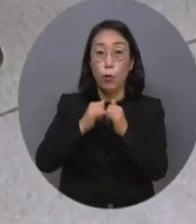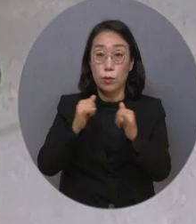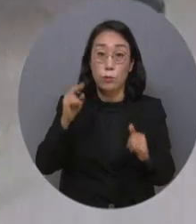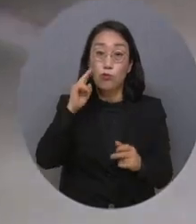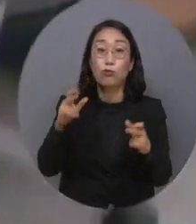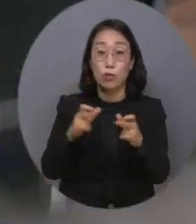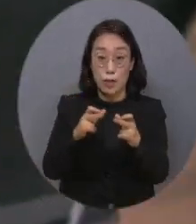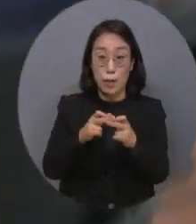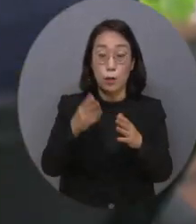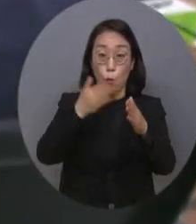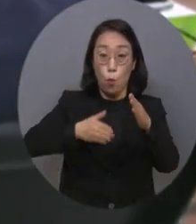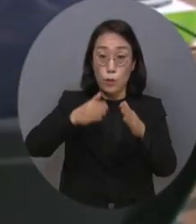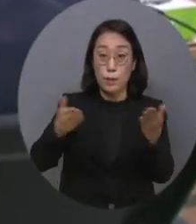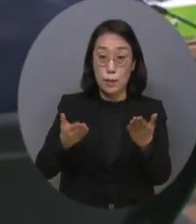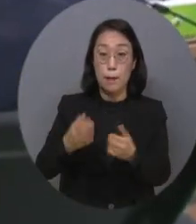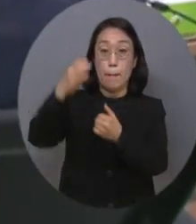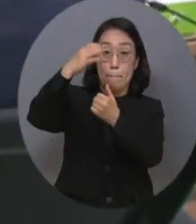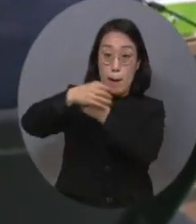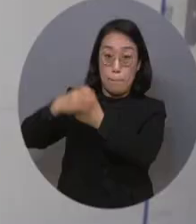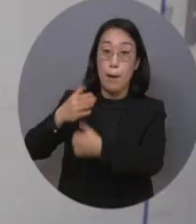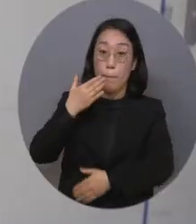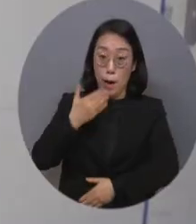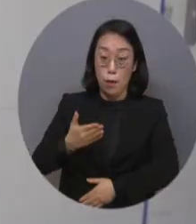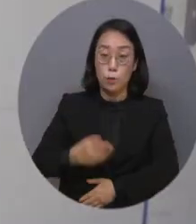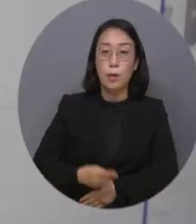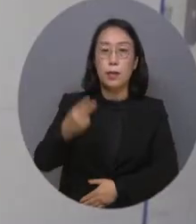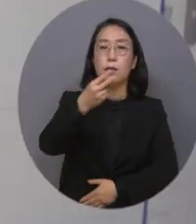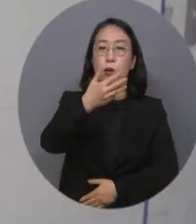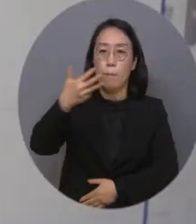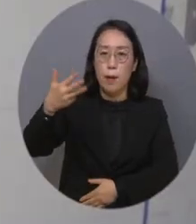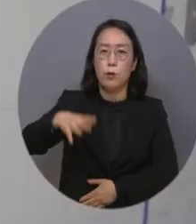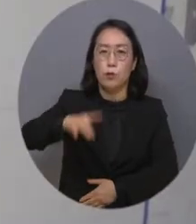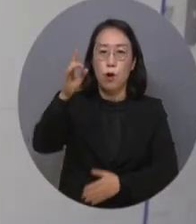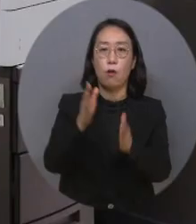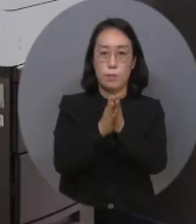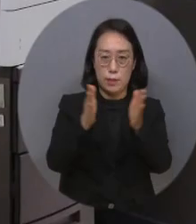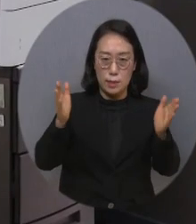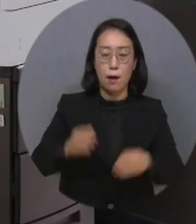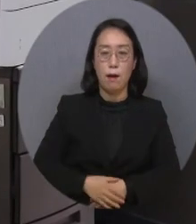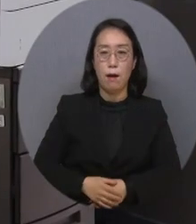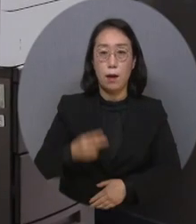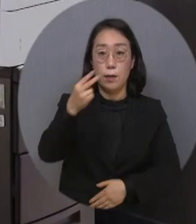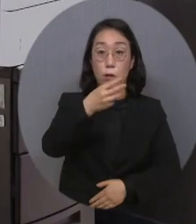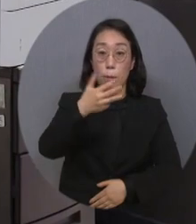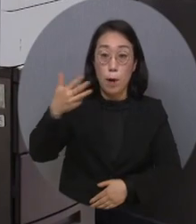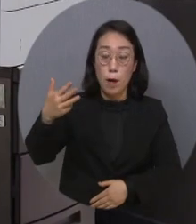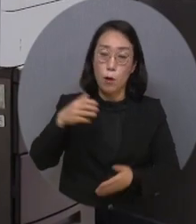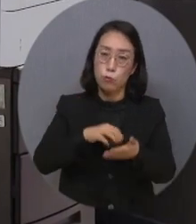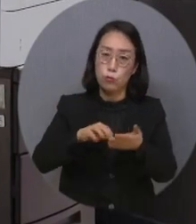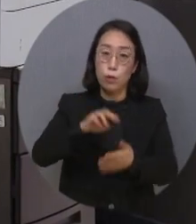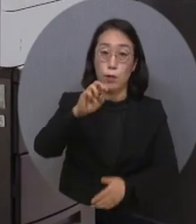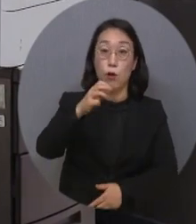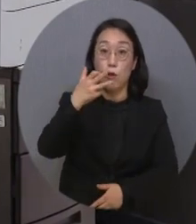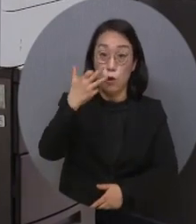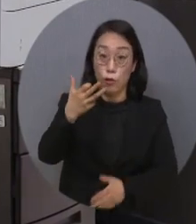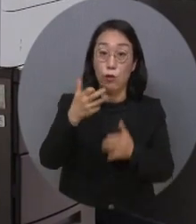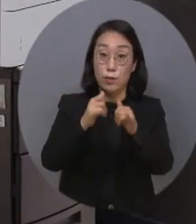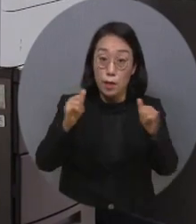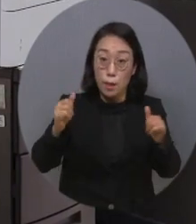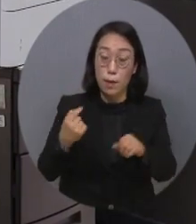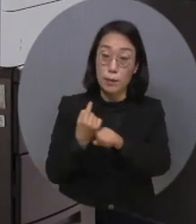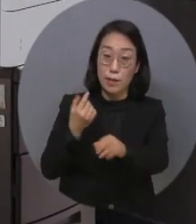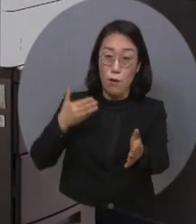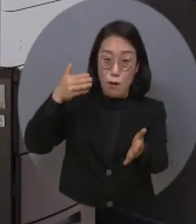공직 진출 기회를 확대하고자 지난 2008년 도입됐습니다 2008년 18명의 시작으로